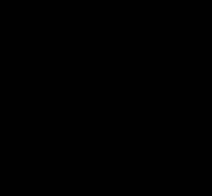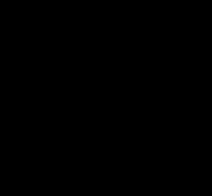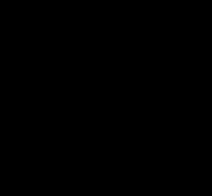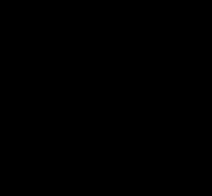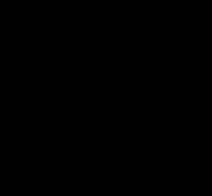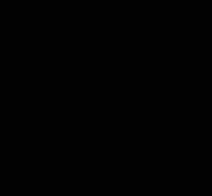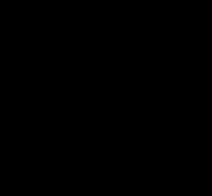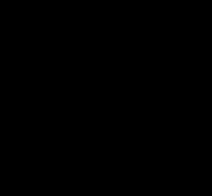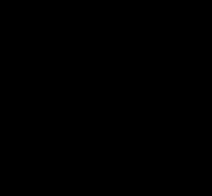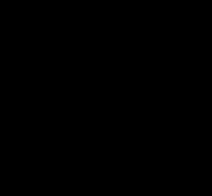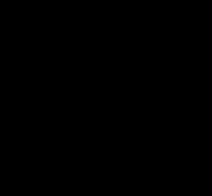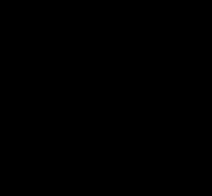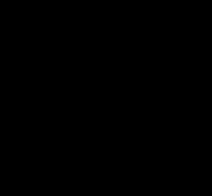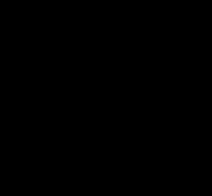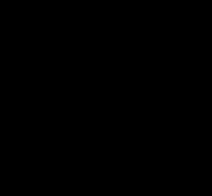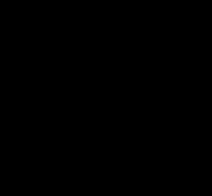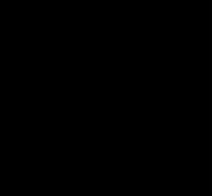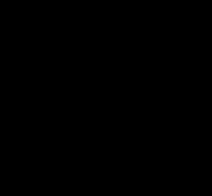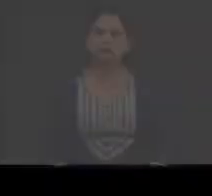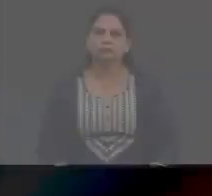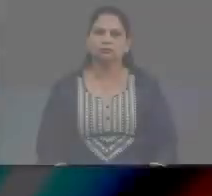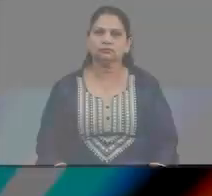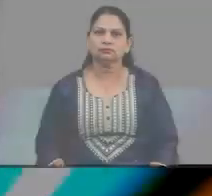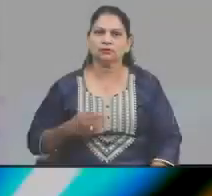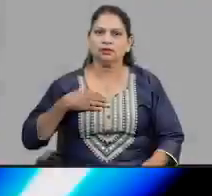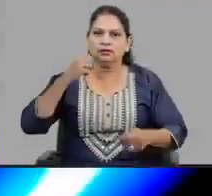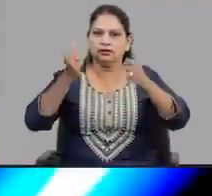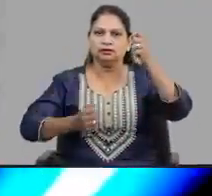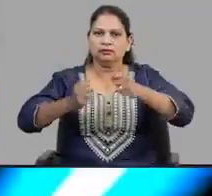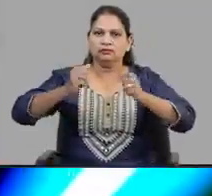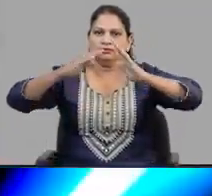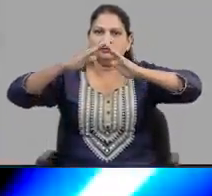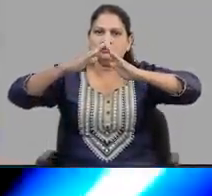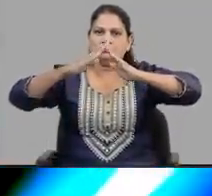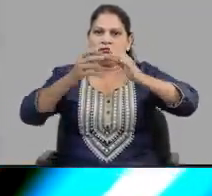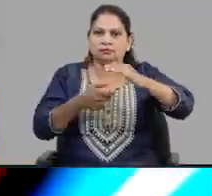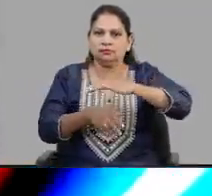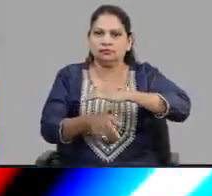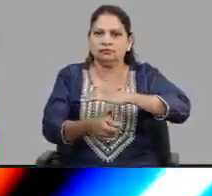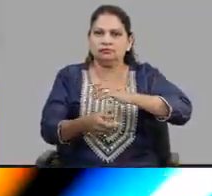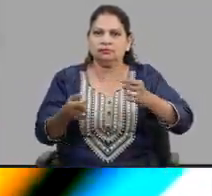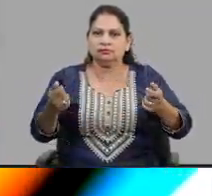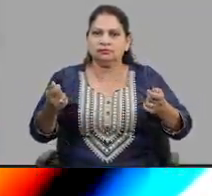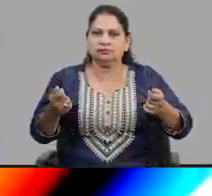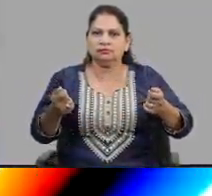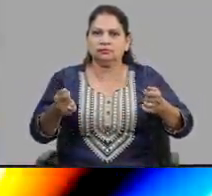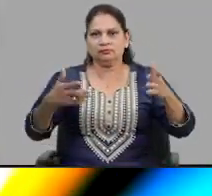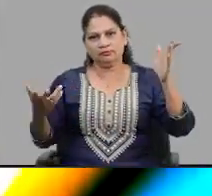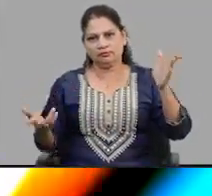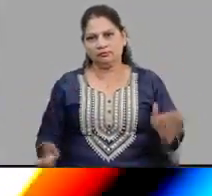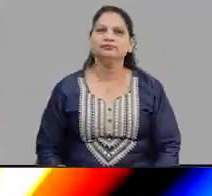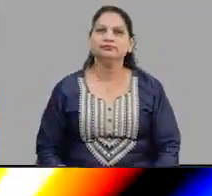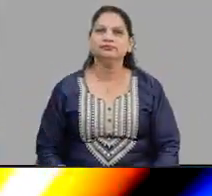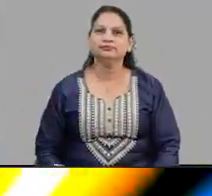Chief Electoral Officer Goa present, now Super Grid. Vijay, mere paas gaadi, bungalow, bank balance, sab